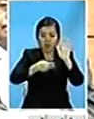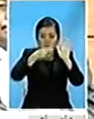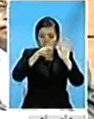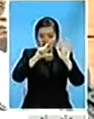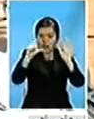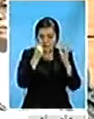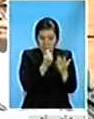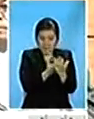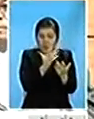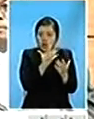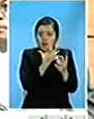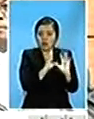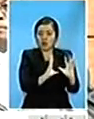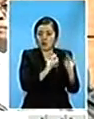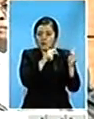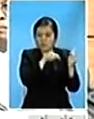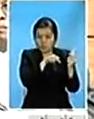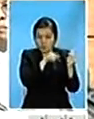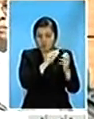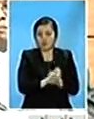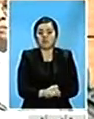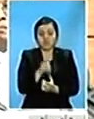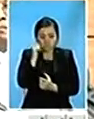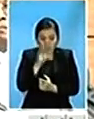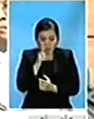ครับและความจริ